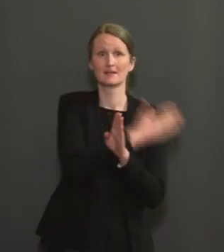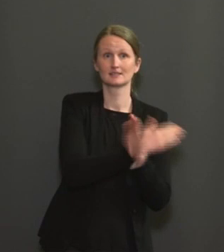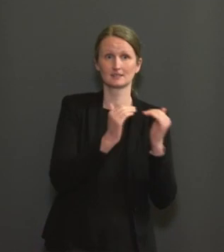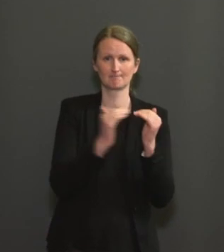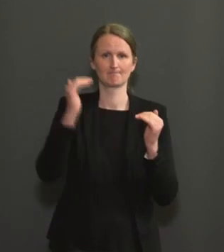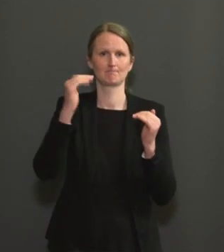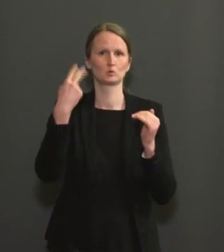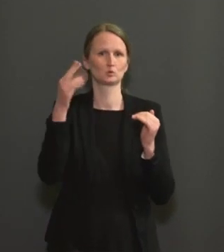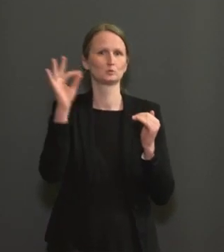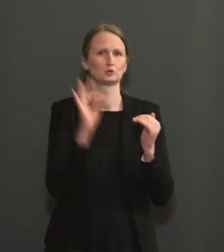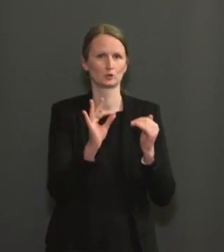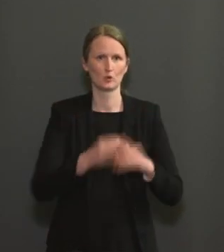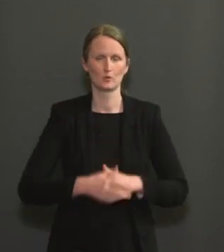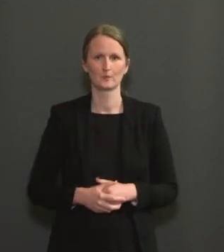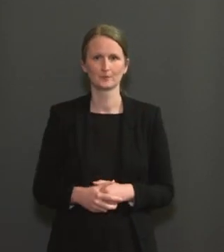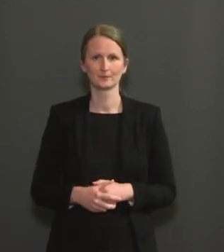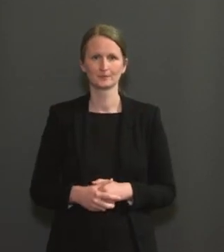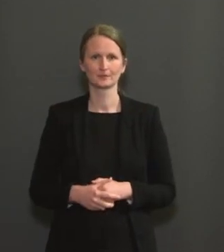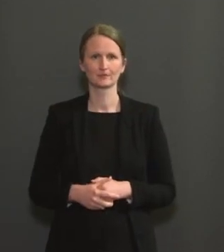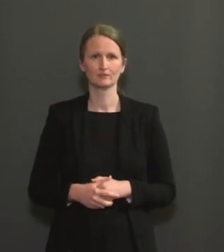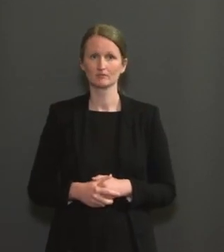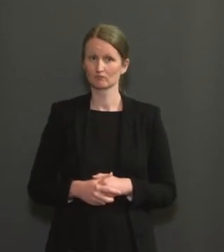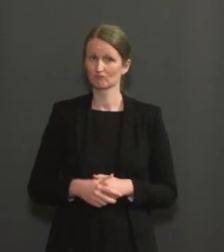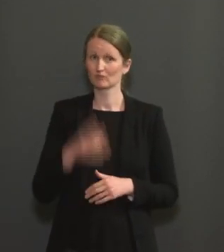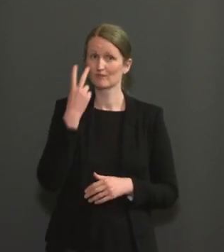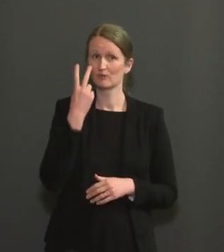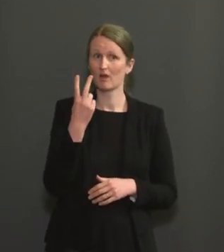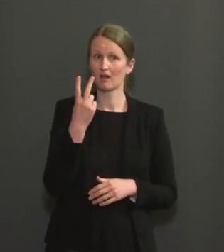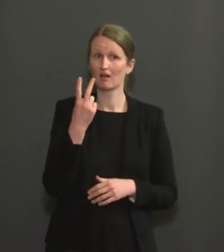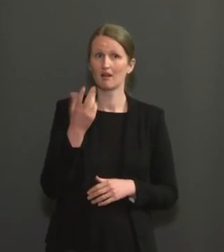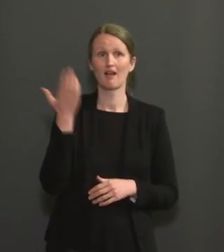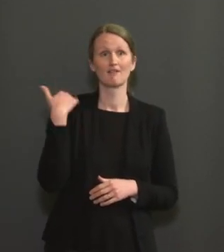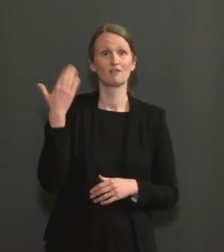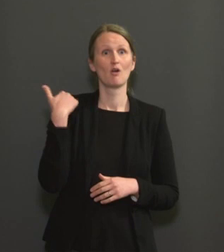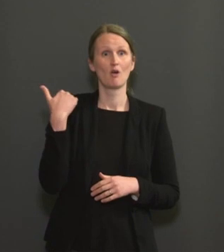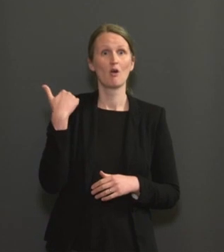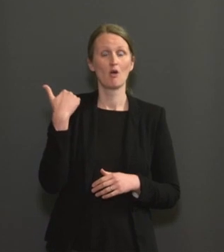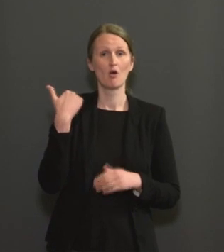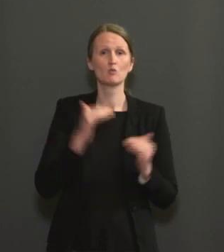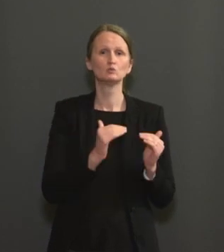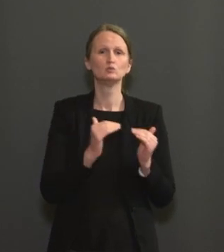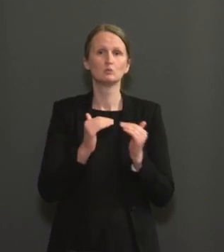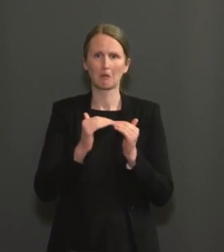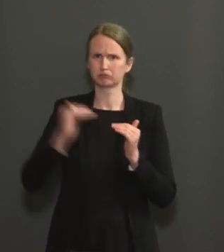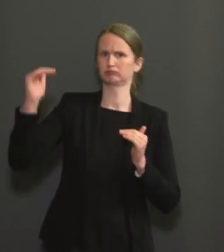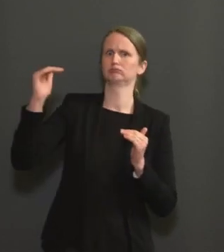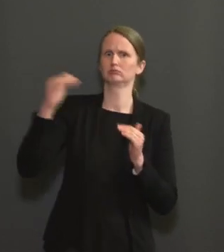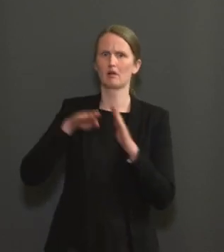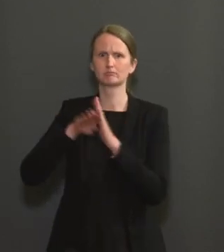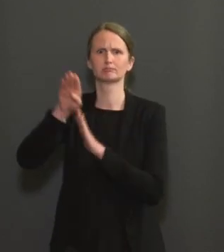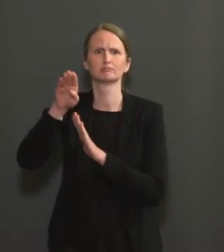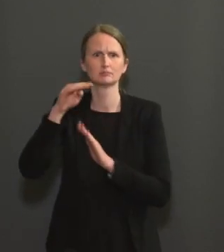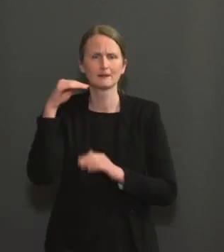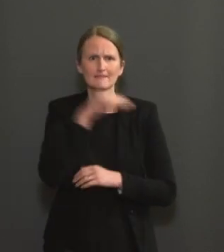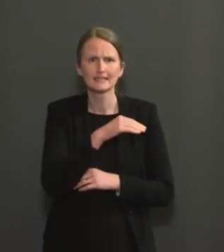Cette augmentation s'accélère, comme vous pouvez vous en rendre compte si on compare aux chiffres des dernières conférences de presse. Elle